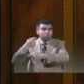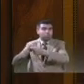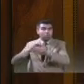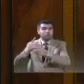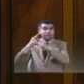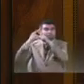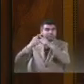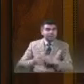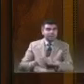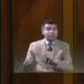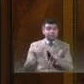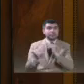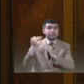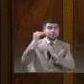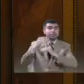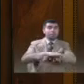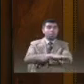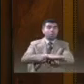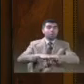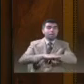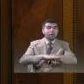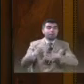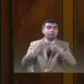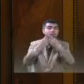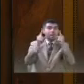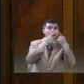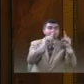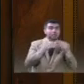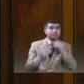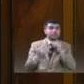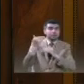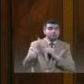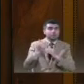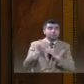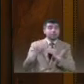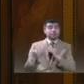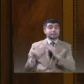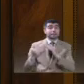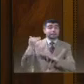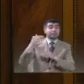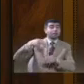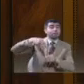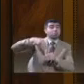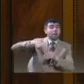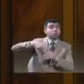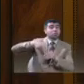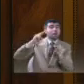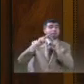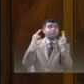وارتفاع الكتلة الأجرية وارتفاع أسعار النفط في السوق